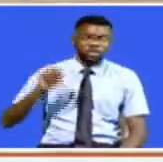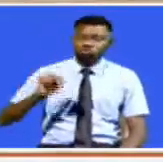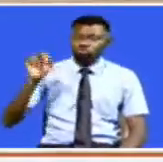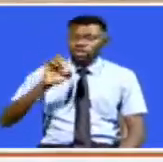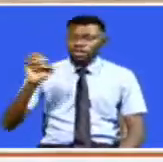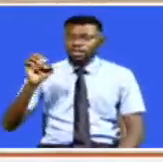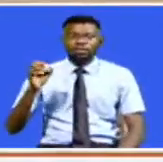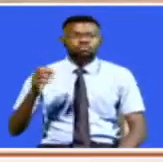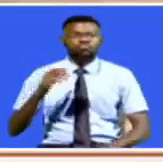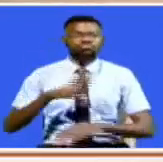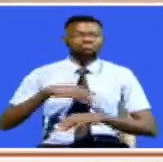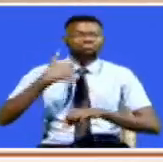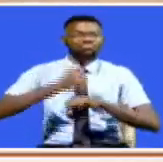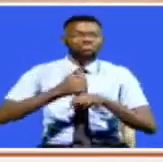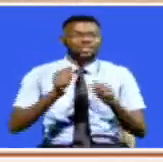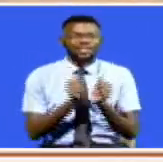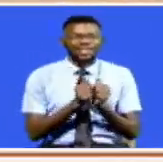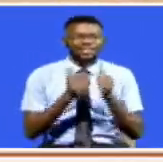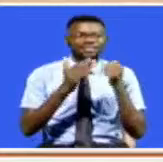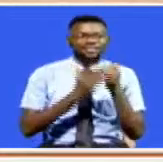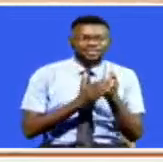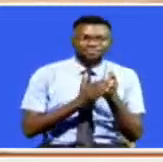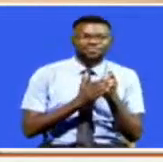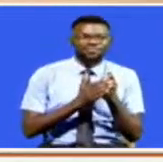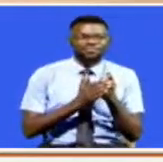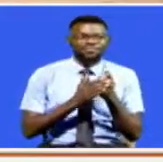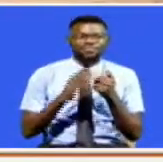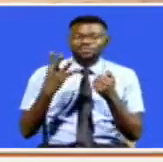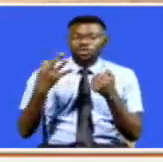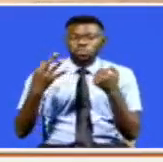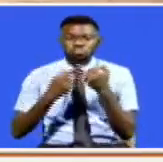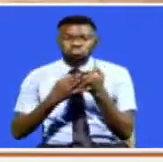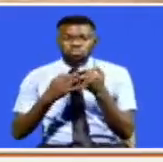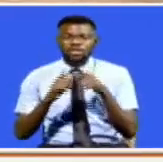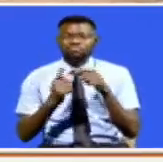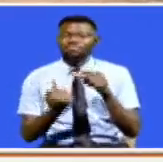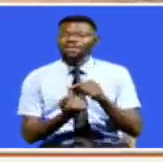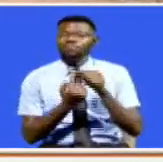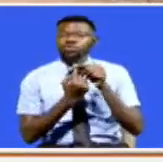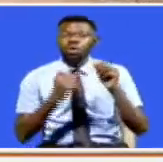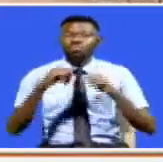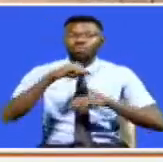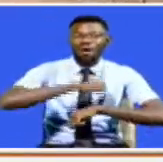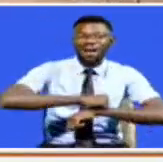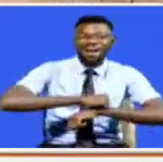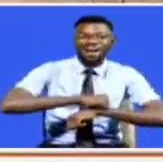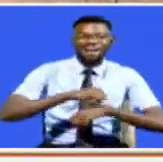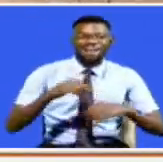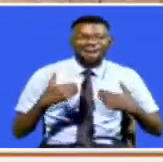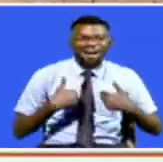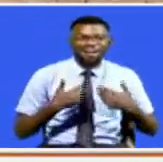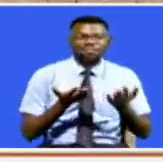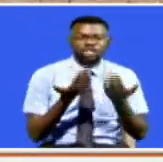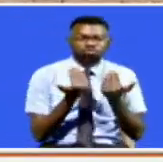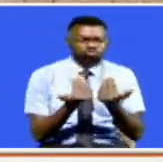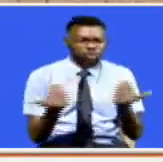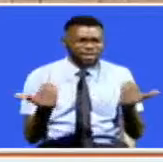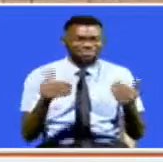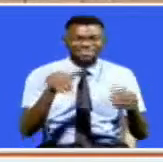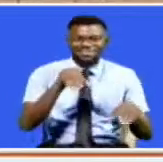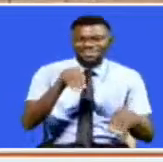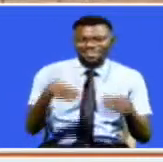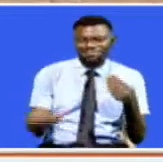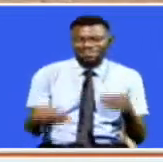mnamo mwaka 1948. Pia ni shule pekee ya msingi yenye mfumo unaojumuisha wanafunzi wenye mahitaji